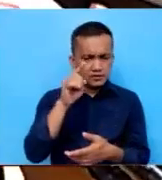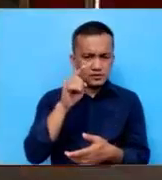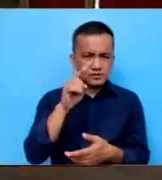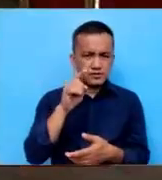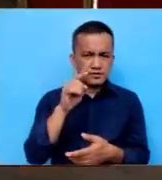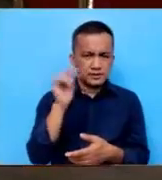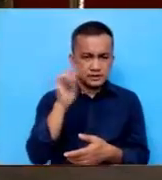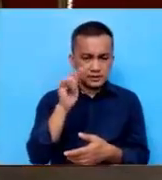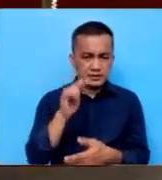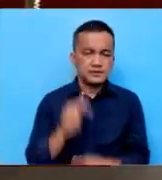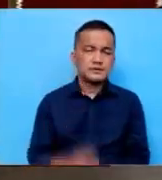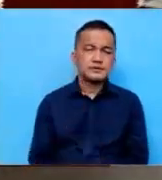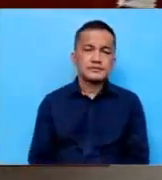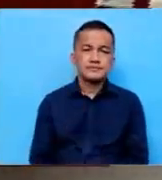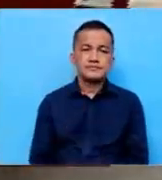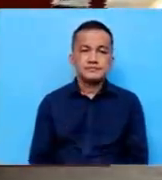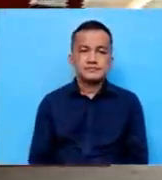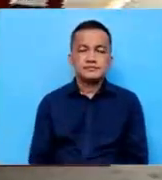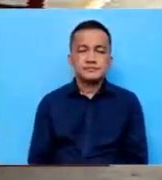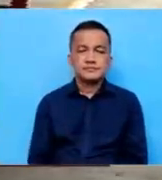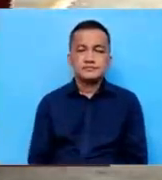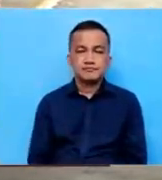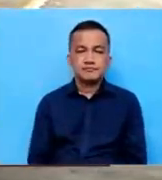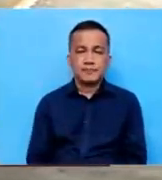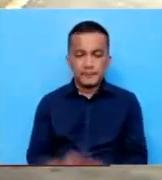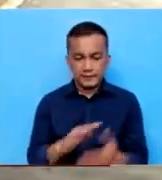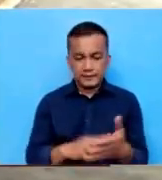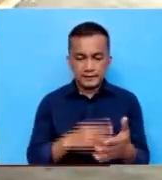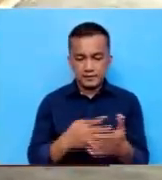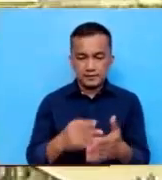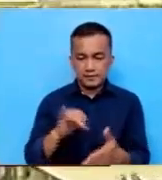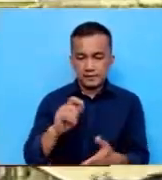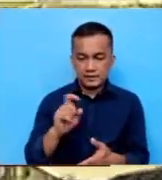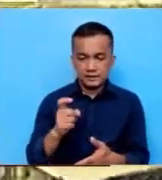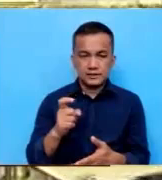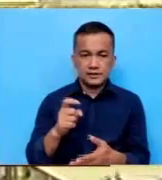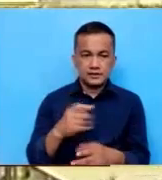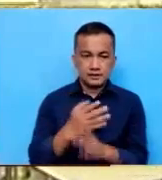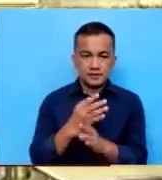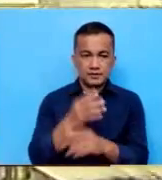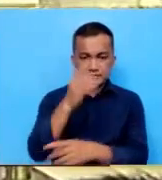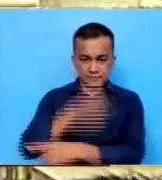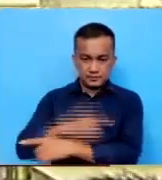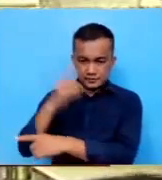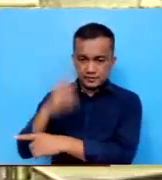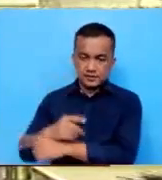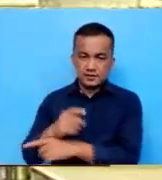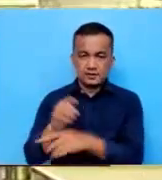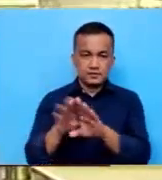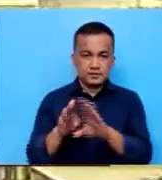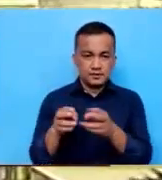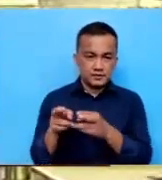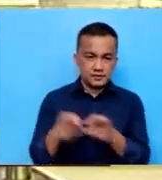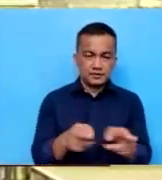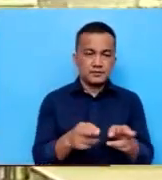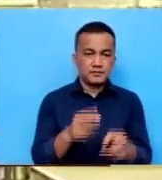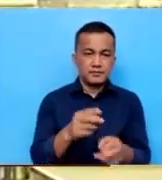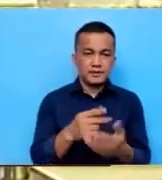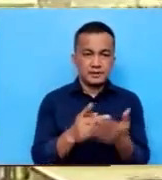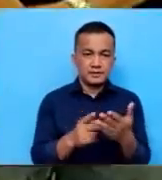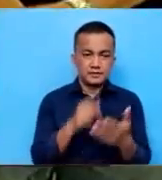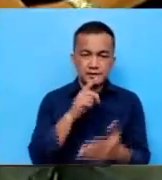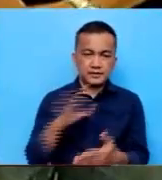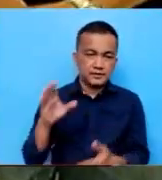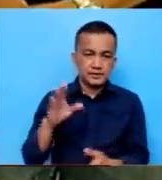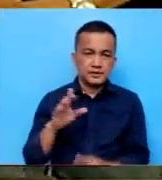airlines. Nakaschedule lang biyaheng PITEX Davao araw-araw. Ang binuksang ruta ay bahagi raw ng pangako ng Department of